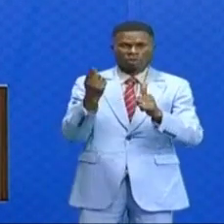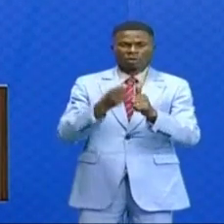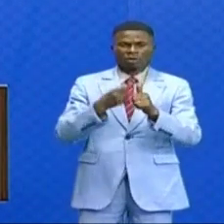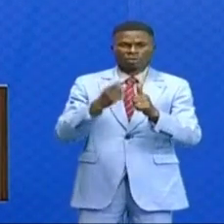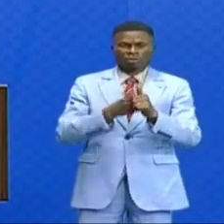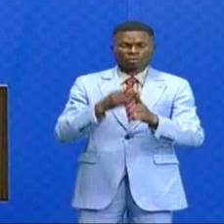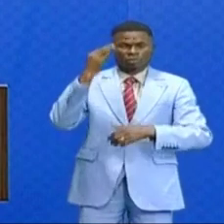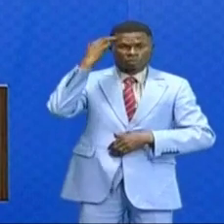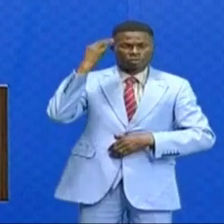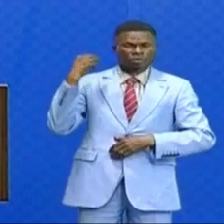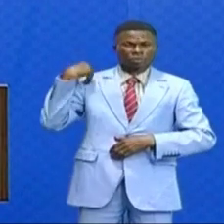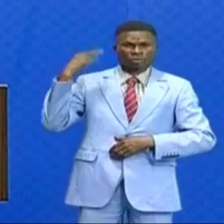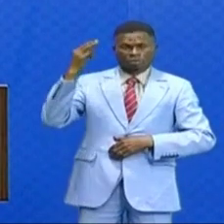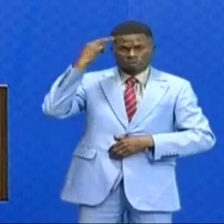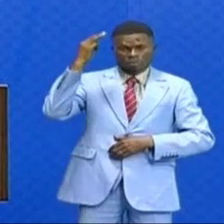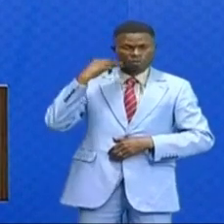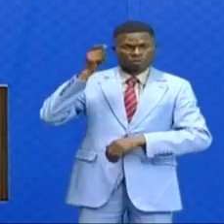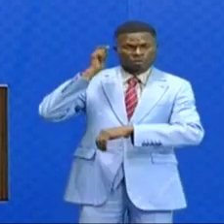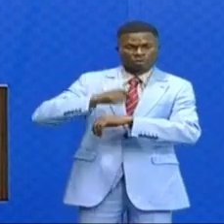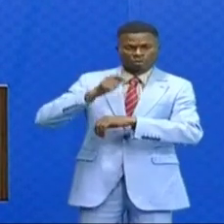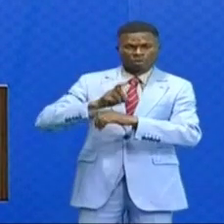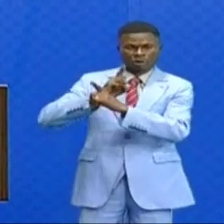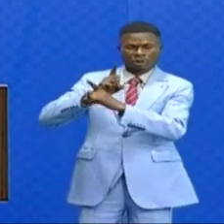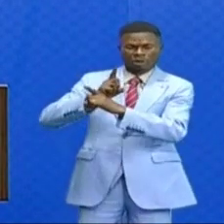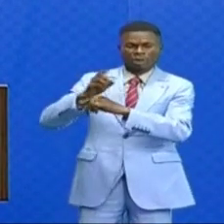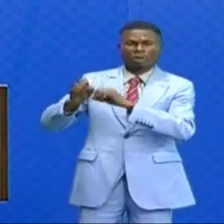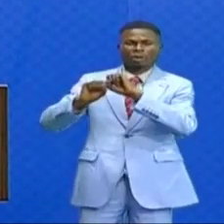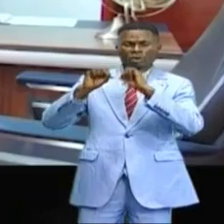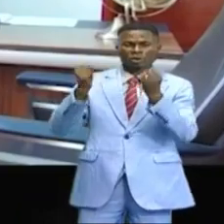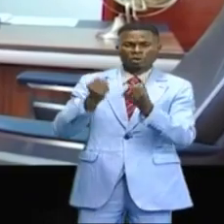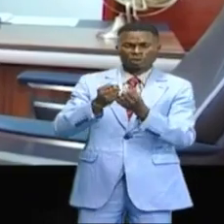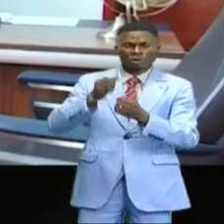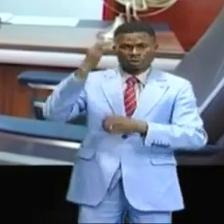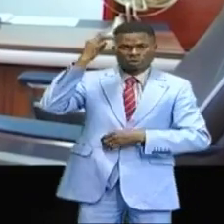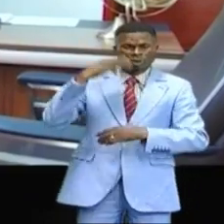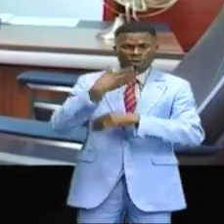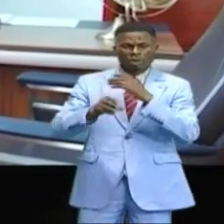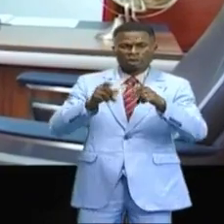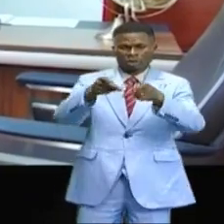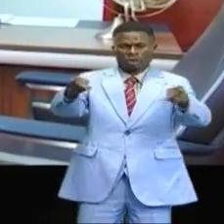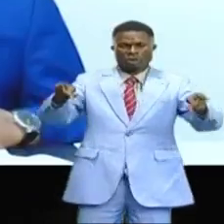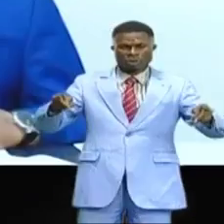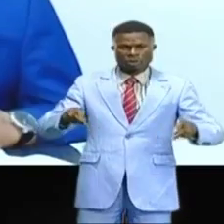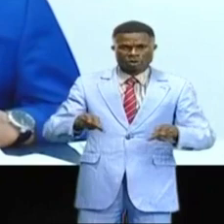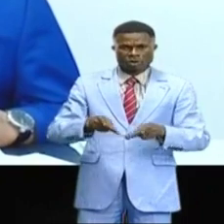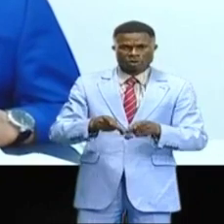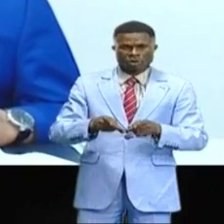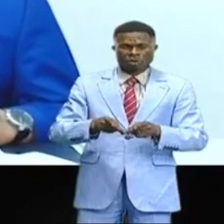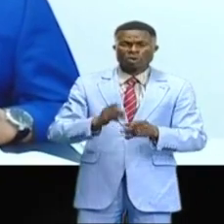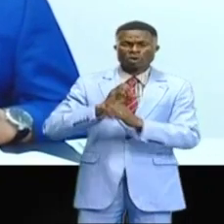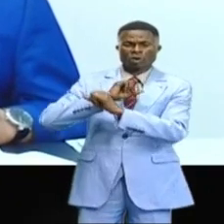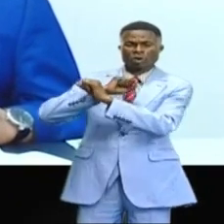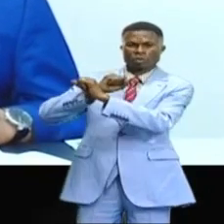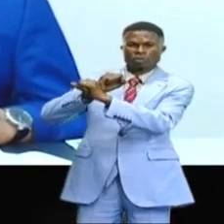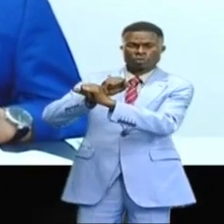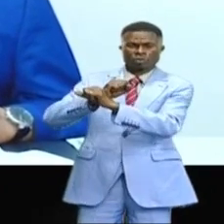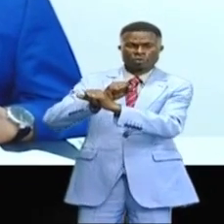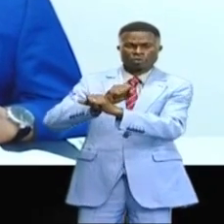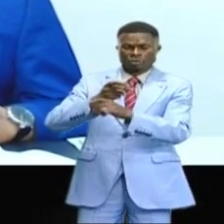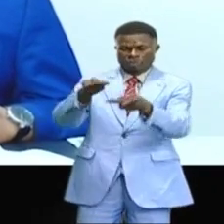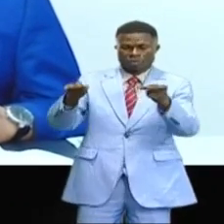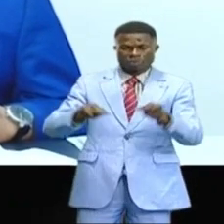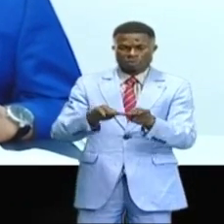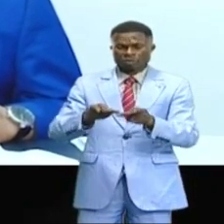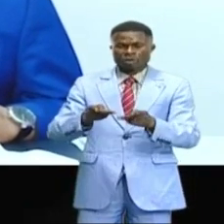le ministre d'État, ministre de la Justice et garde des Sceaux, le ministre des Affaires foncières, pour la préservation de la carrière de